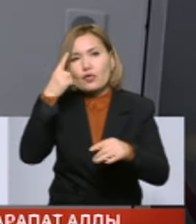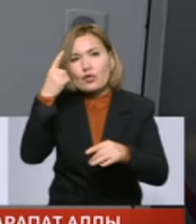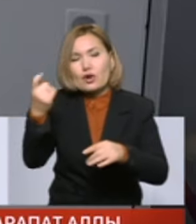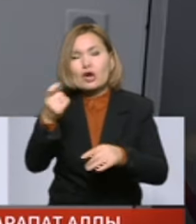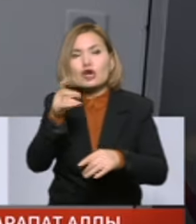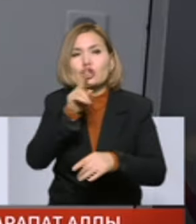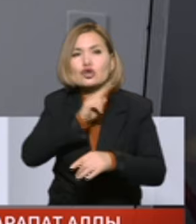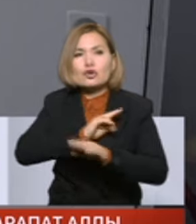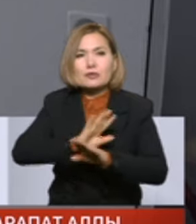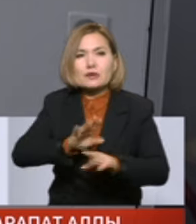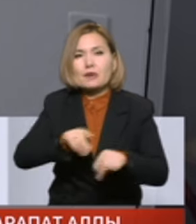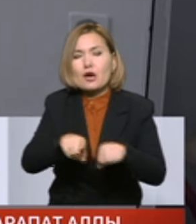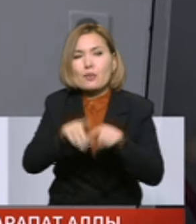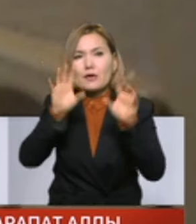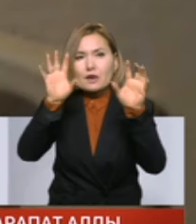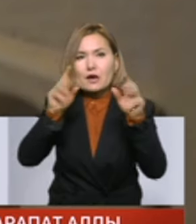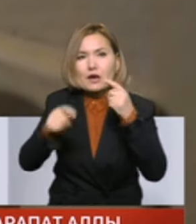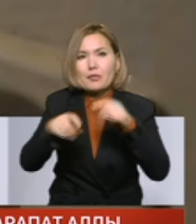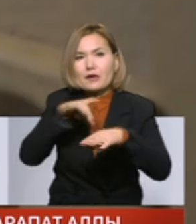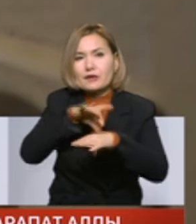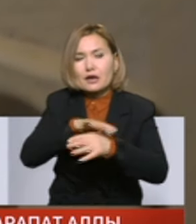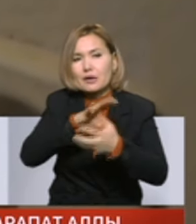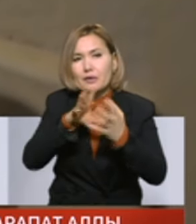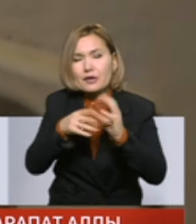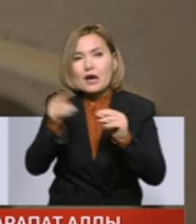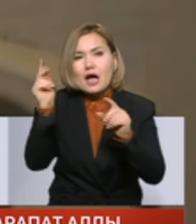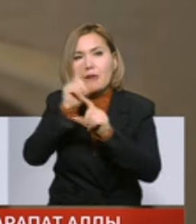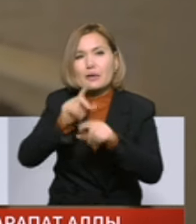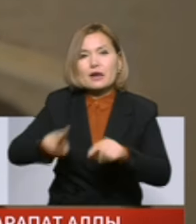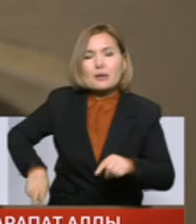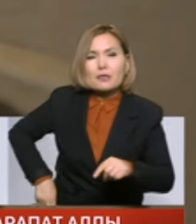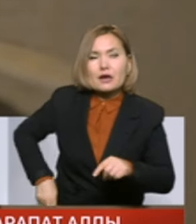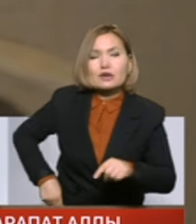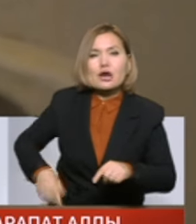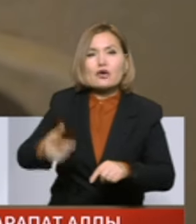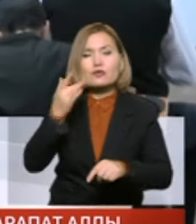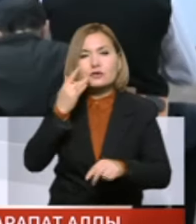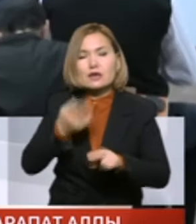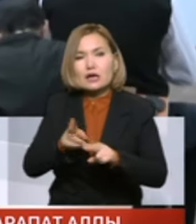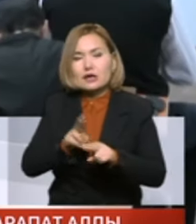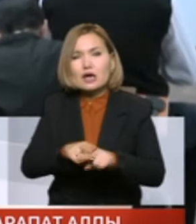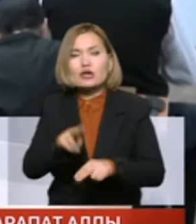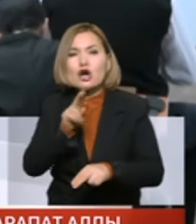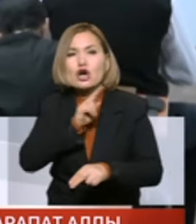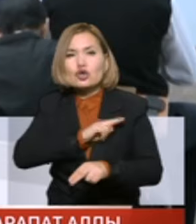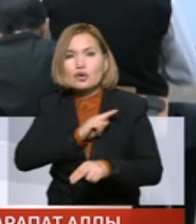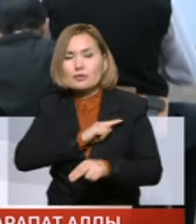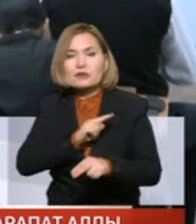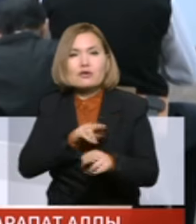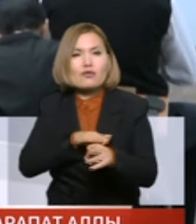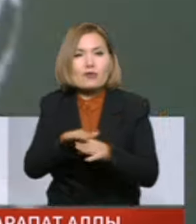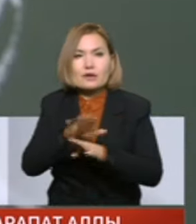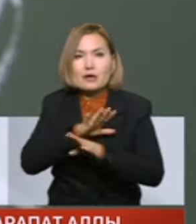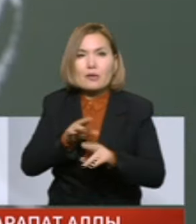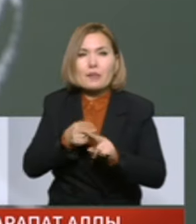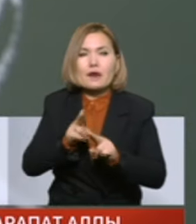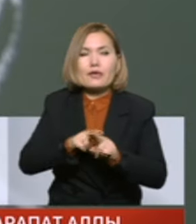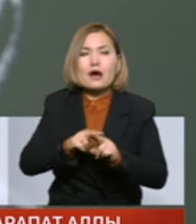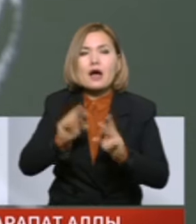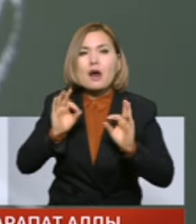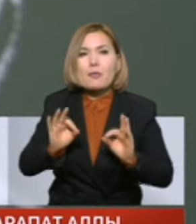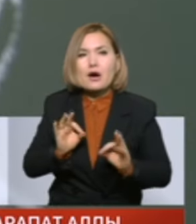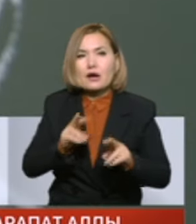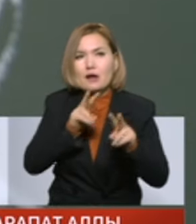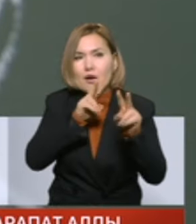істемейді. Осындай заң бұзушылықтарға қарамастан мектеп директорлары кем-кетікті жоюға тырыспаған. Прокурорлық қадағалау акциясы